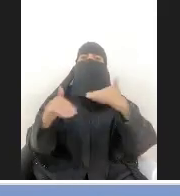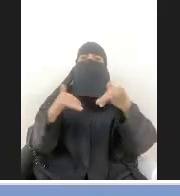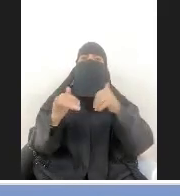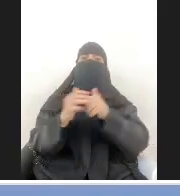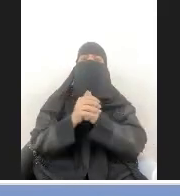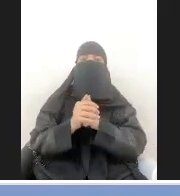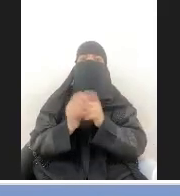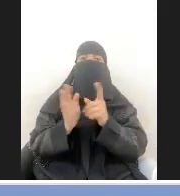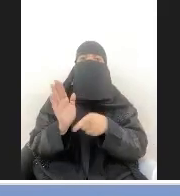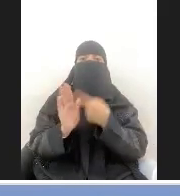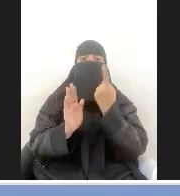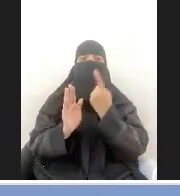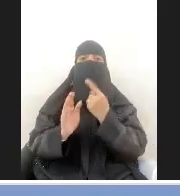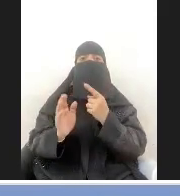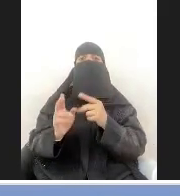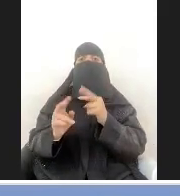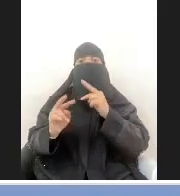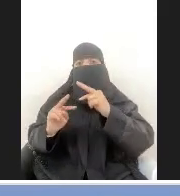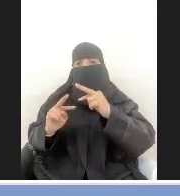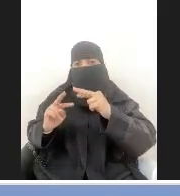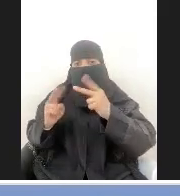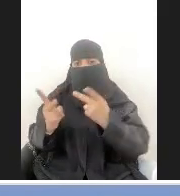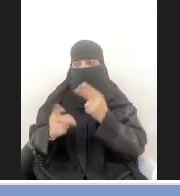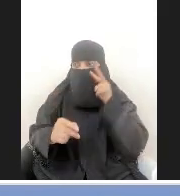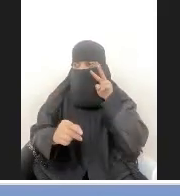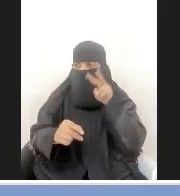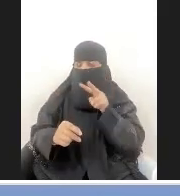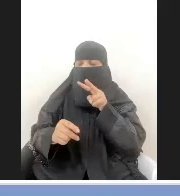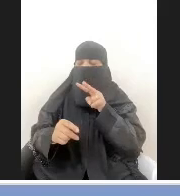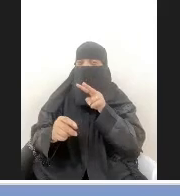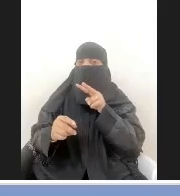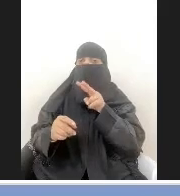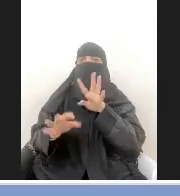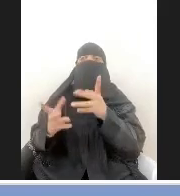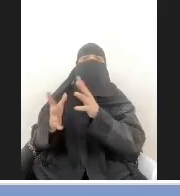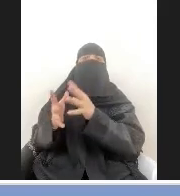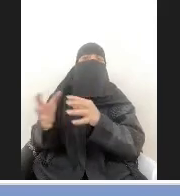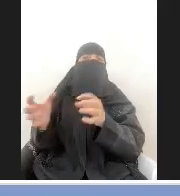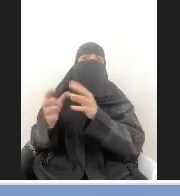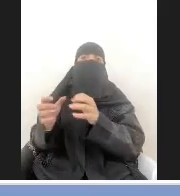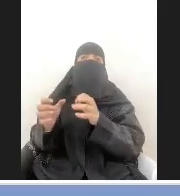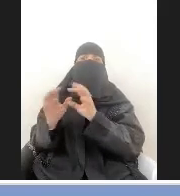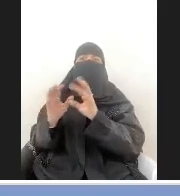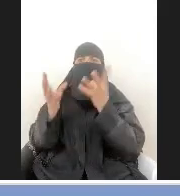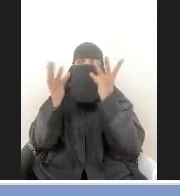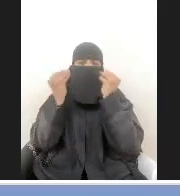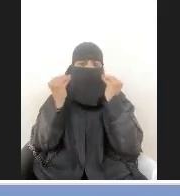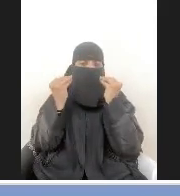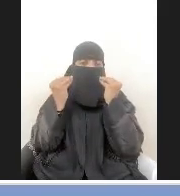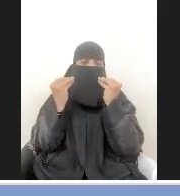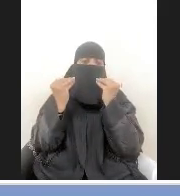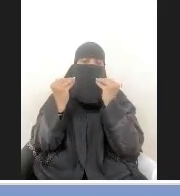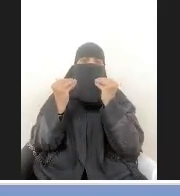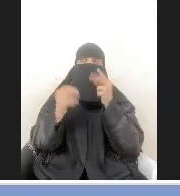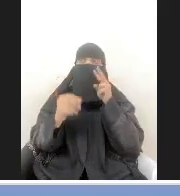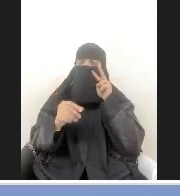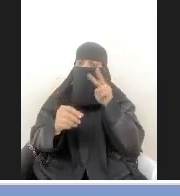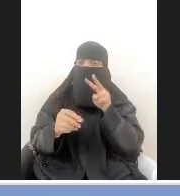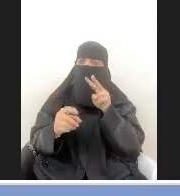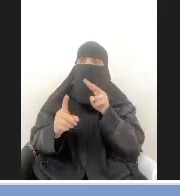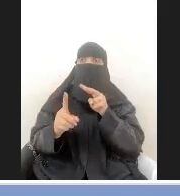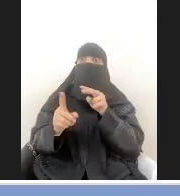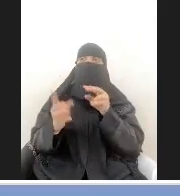الأول لازم نغير طريقة نظرتنا لإيش يعني تعلم، نظرتنا لدور المعلم ودور